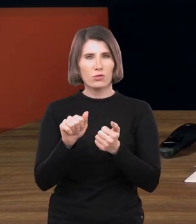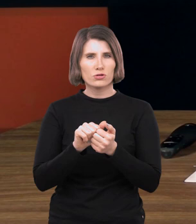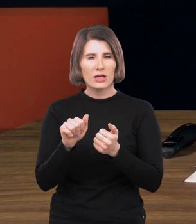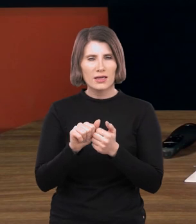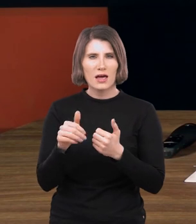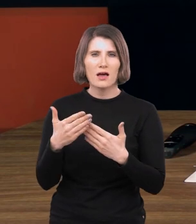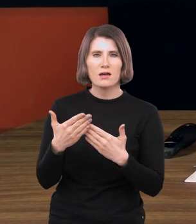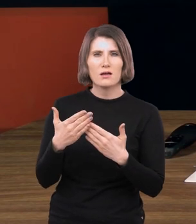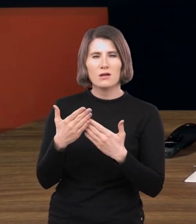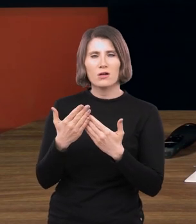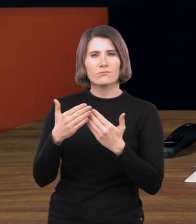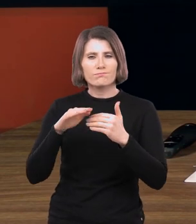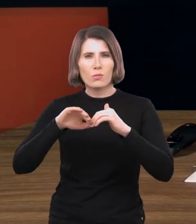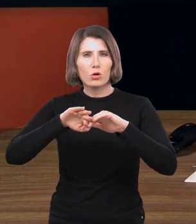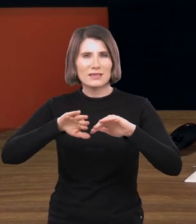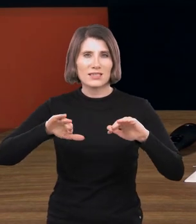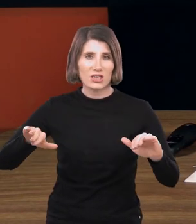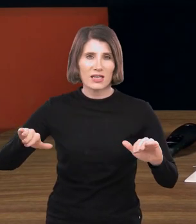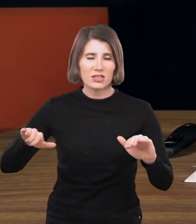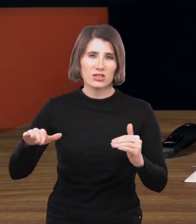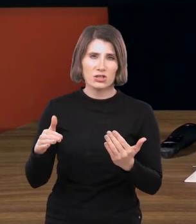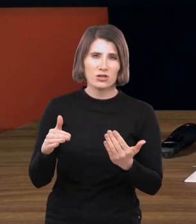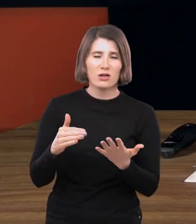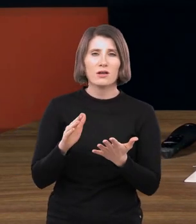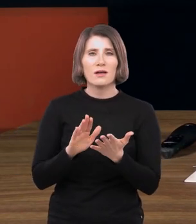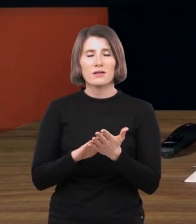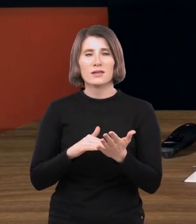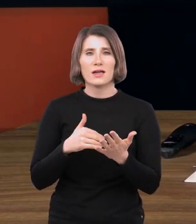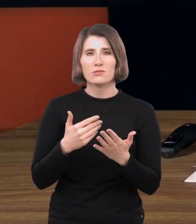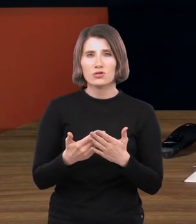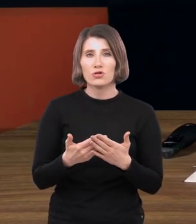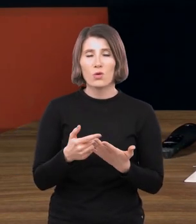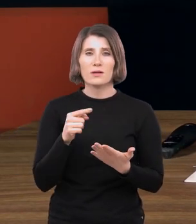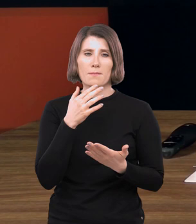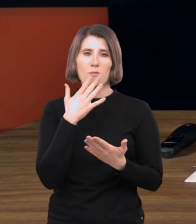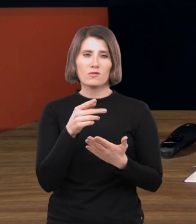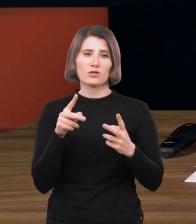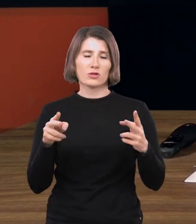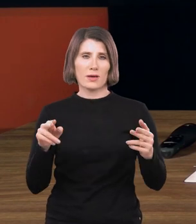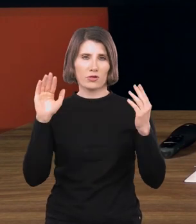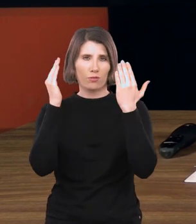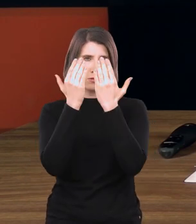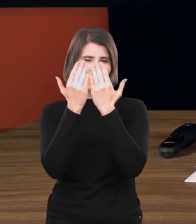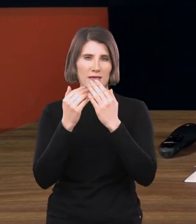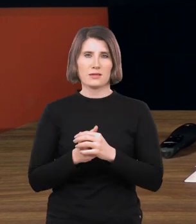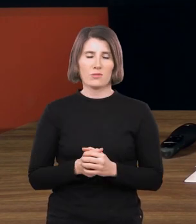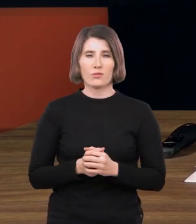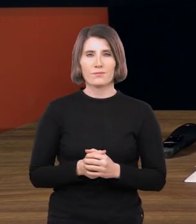te zachowania, które też często są przypisywane spektrum autyzmu. A